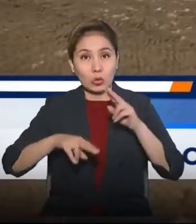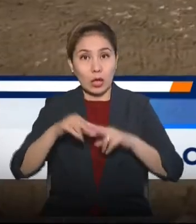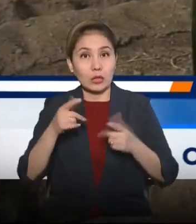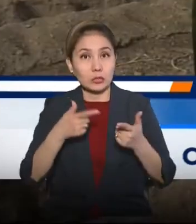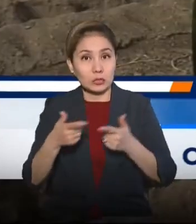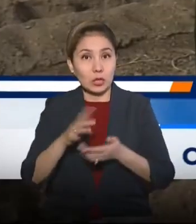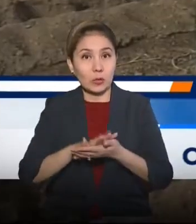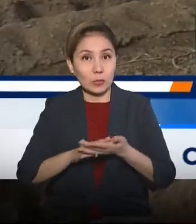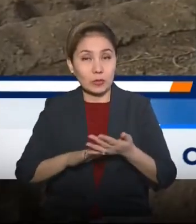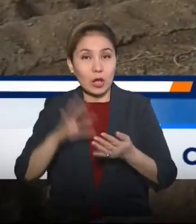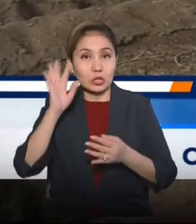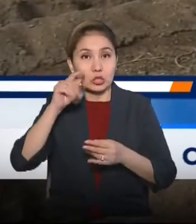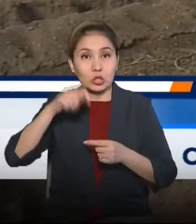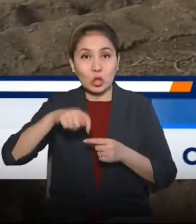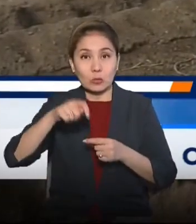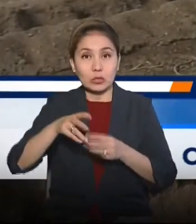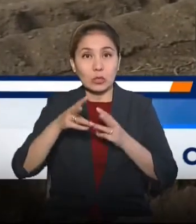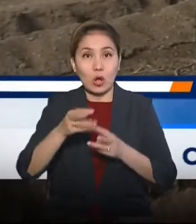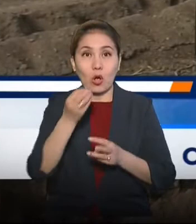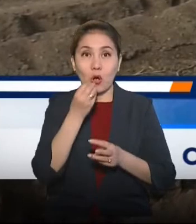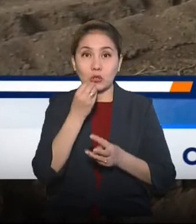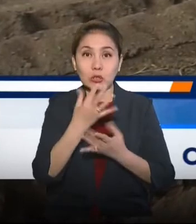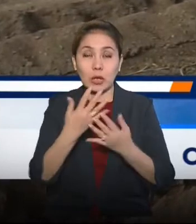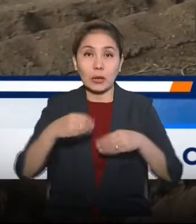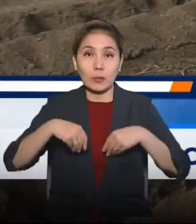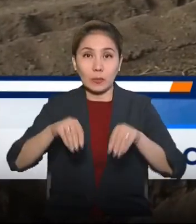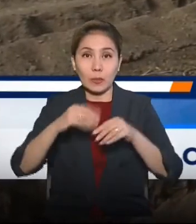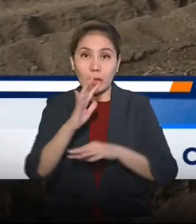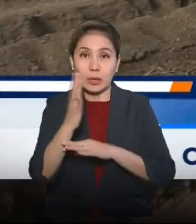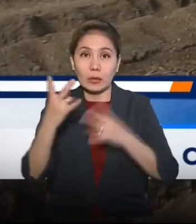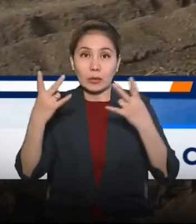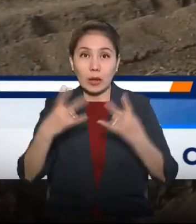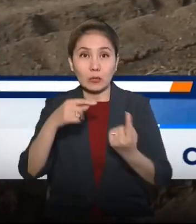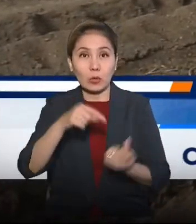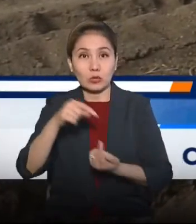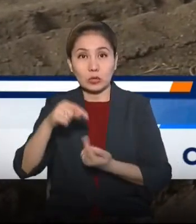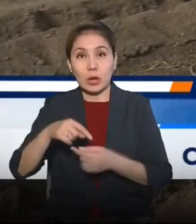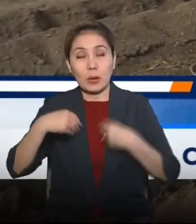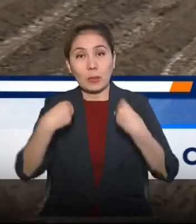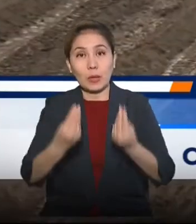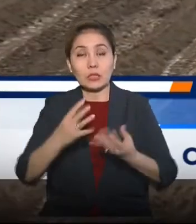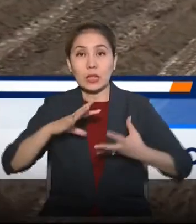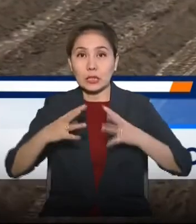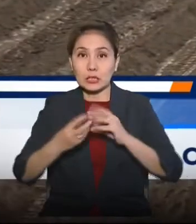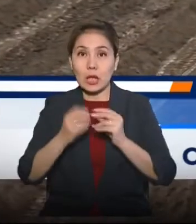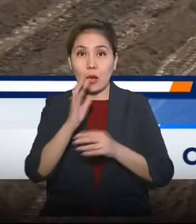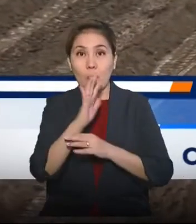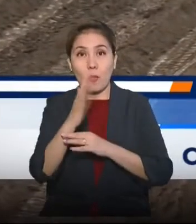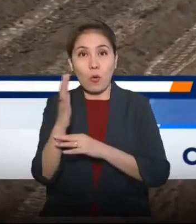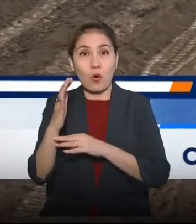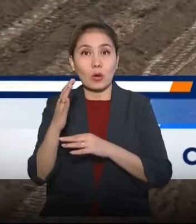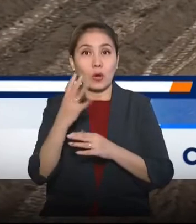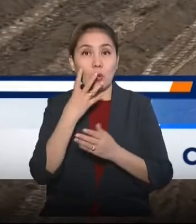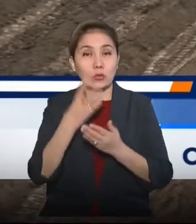etmoqda. Tomchilatib sug'orishda suv va ozuqa moddalar ekinlarning talabiga mos ravishda berilishi natijasida bog' va tokzorlarda